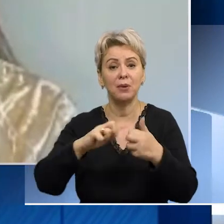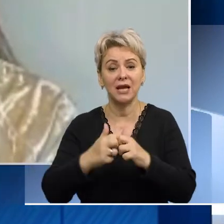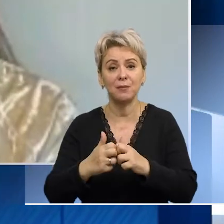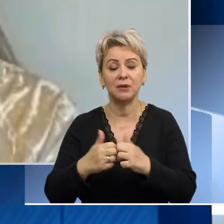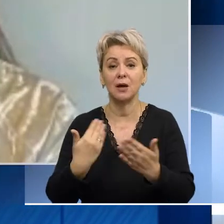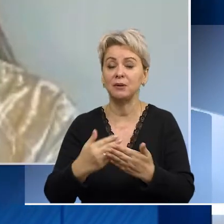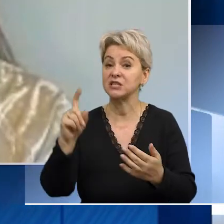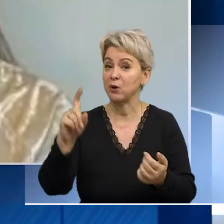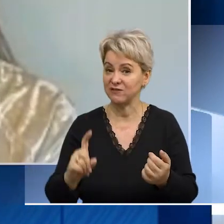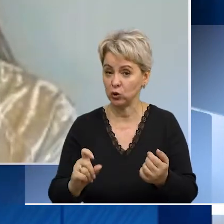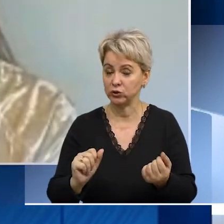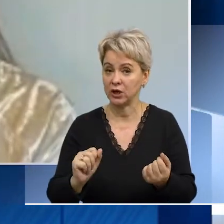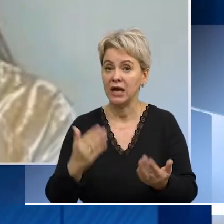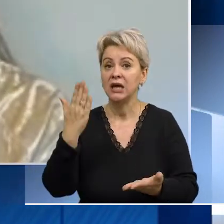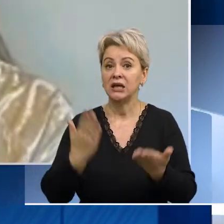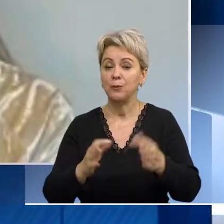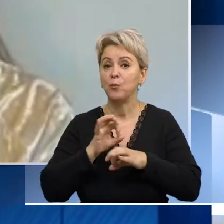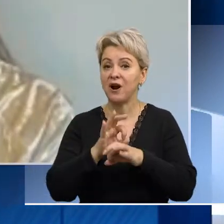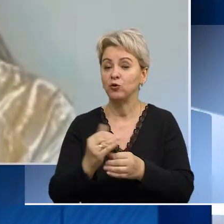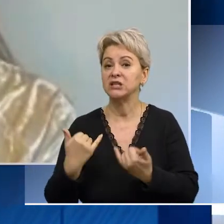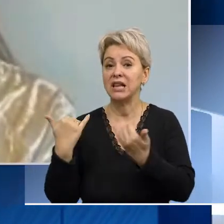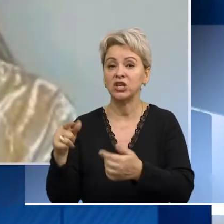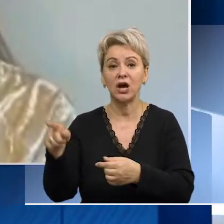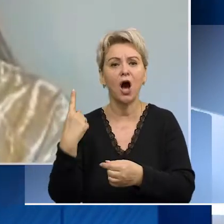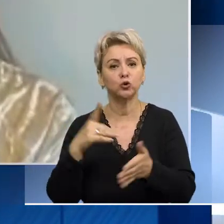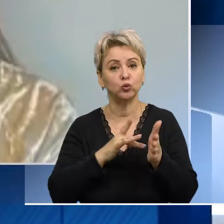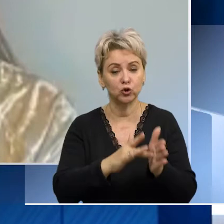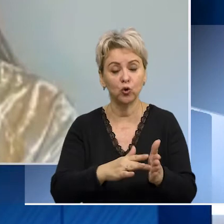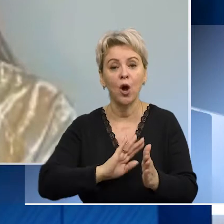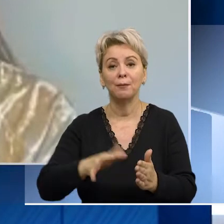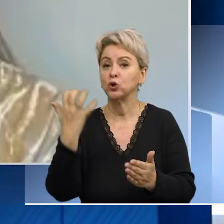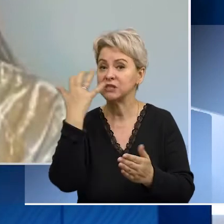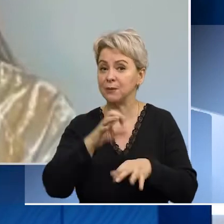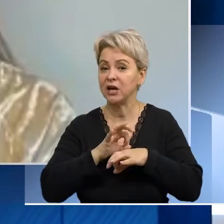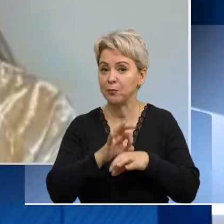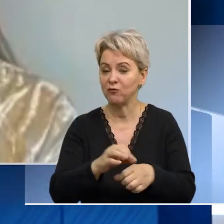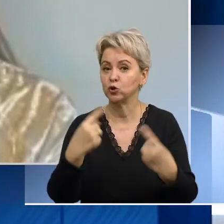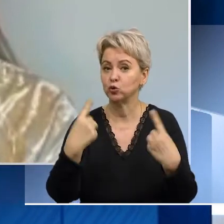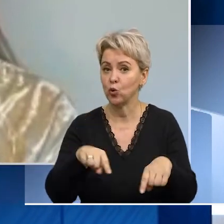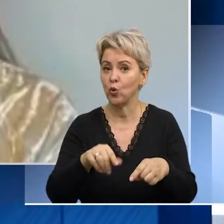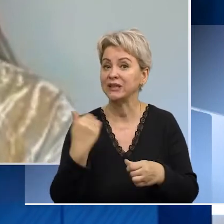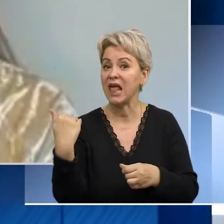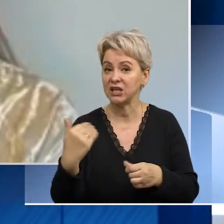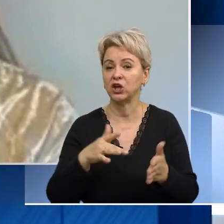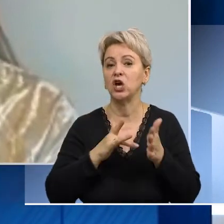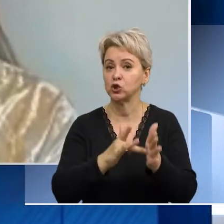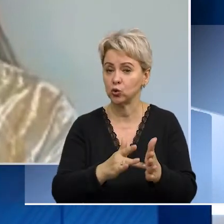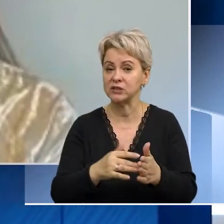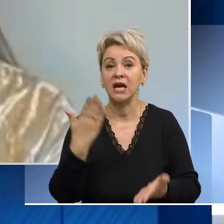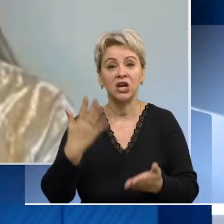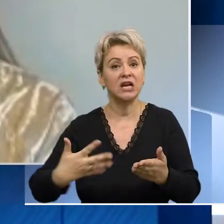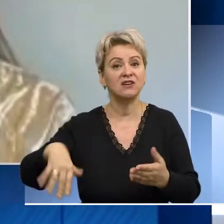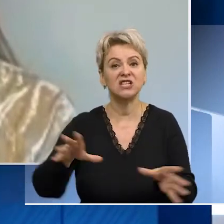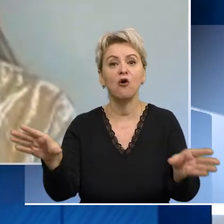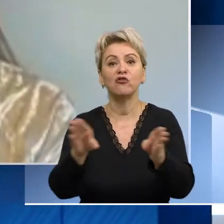с проблемами с опорно-двигательным аппаратом и проводите для них одну экскурсию, потом незрячих людей проводите для них экскурсию,